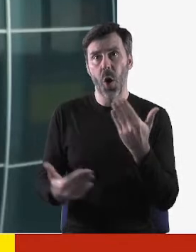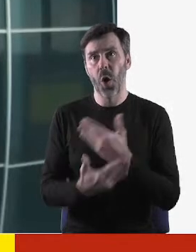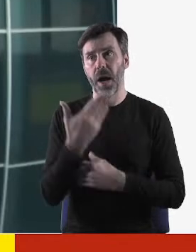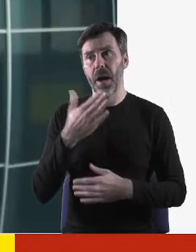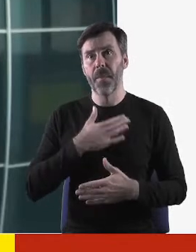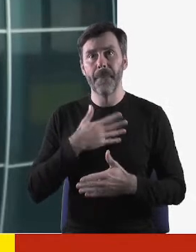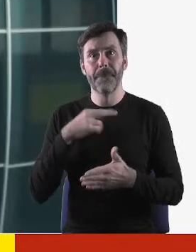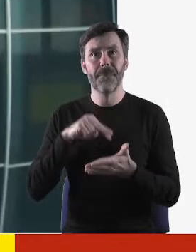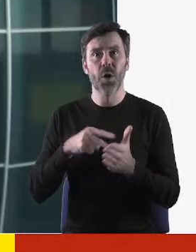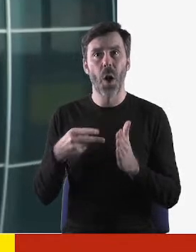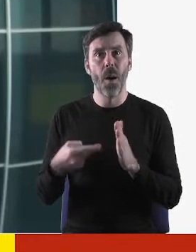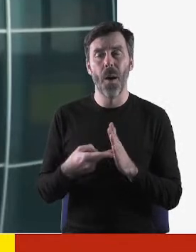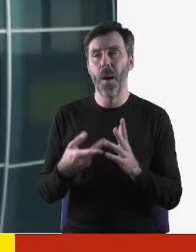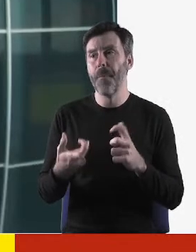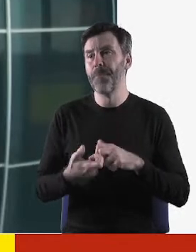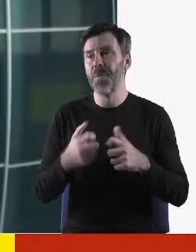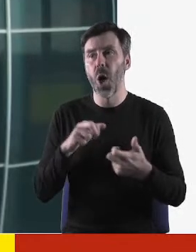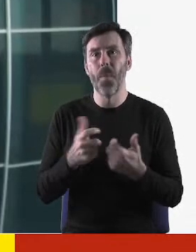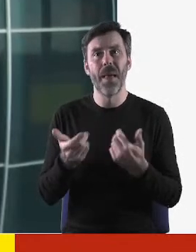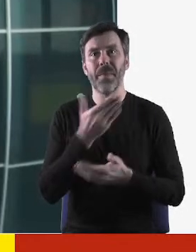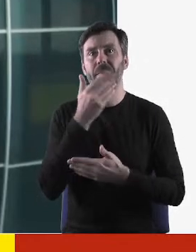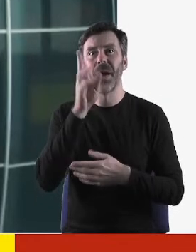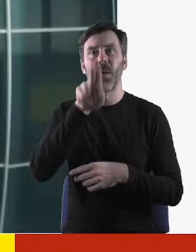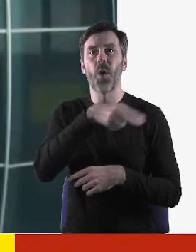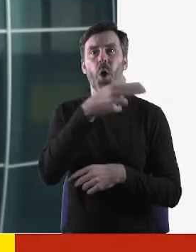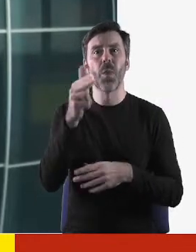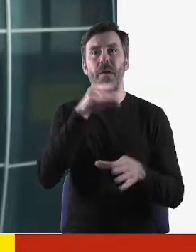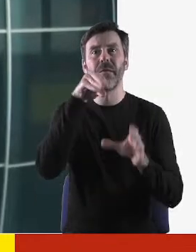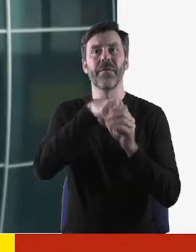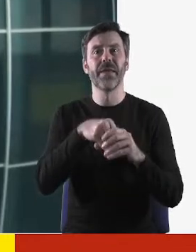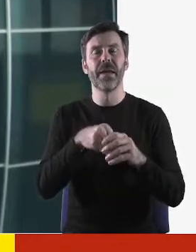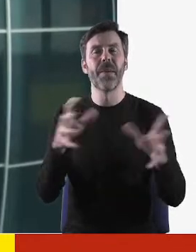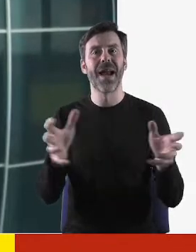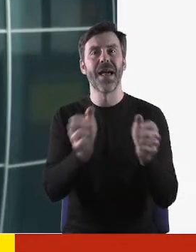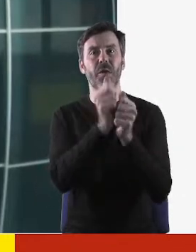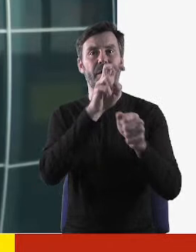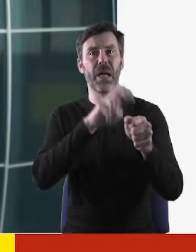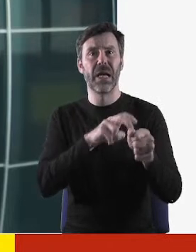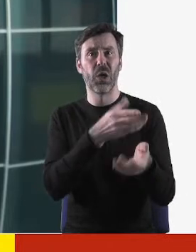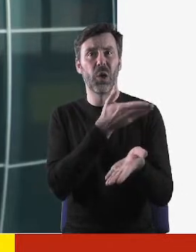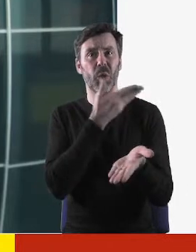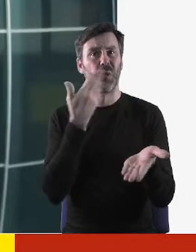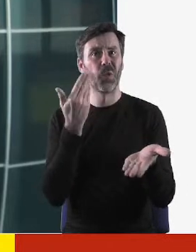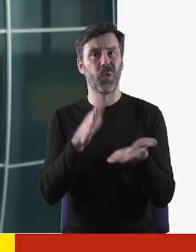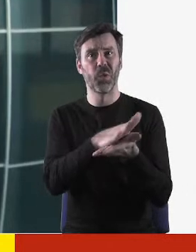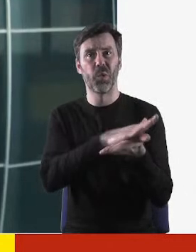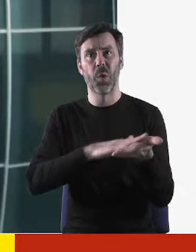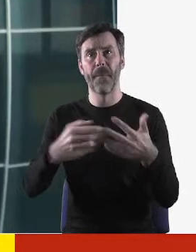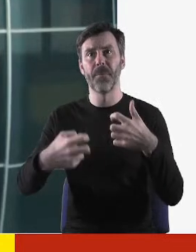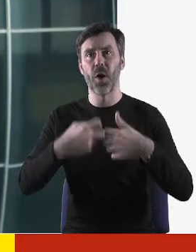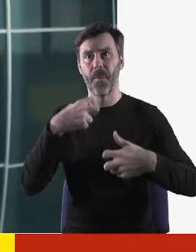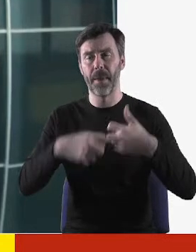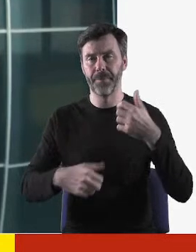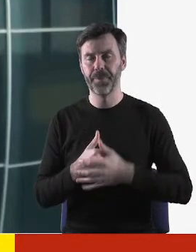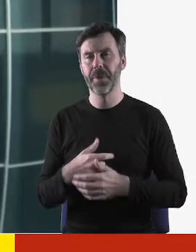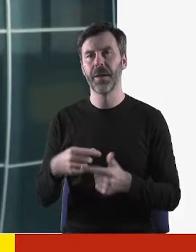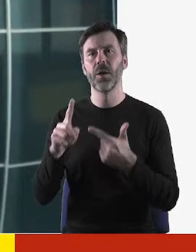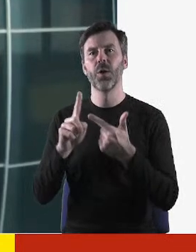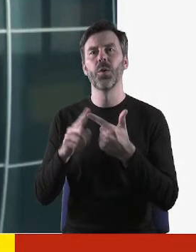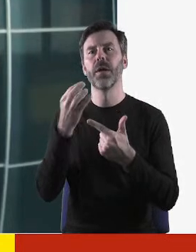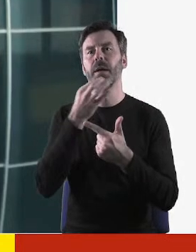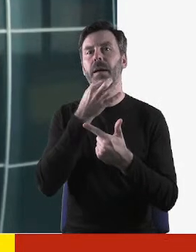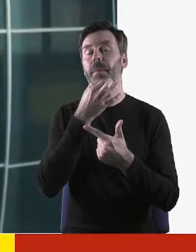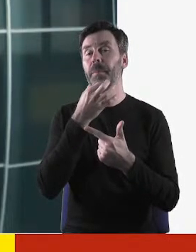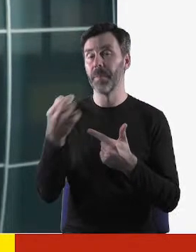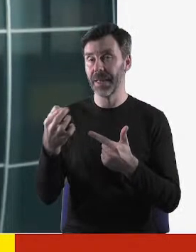obsadą karetek, kiedy będą one najbardziej potrzebne. To jest pierwsze pytanie. Drugie pytanie jest takie, czy jest pan marszałek w stanie odpowiedzieć na